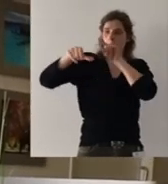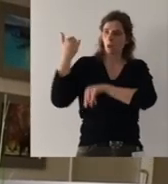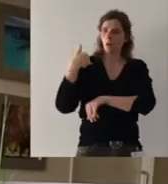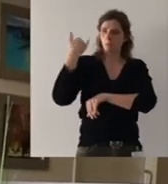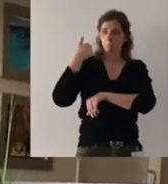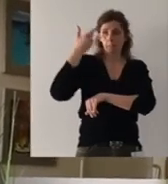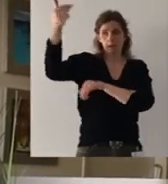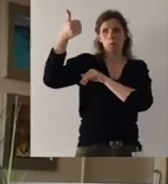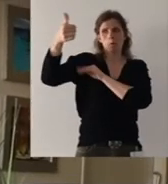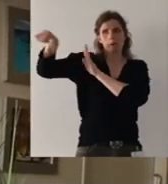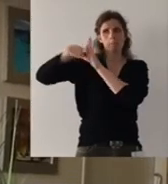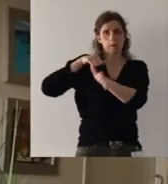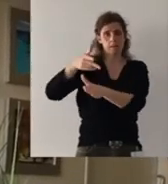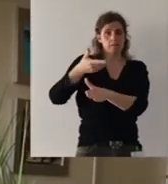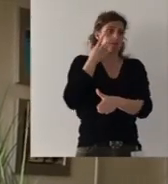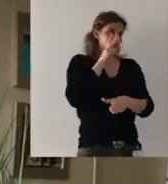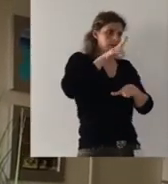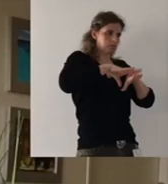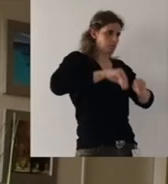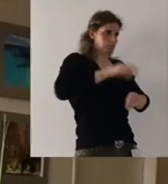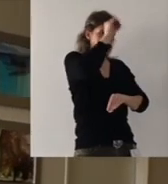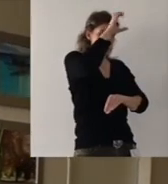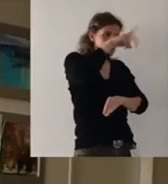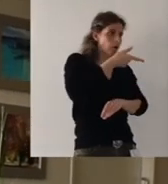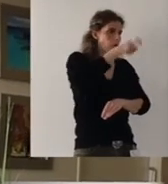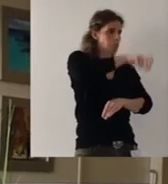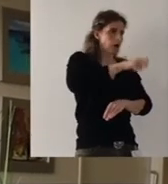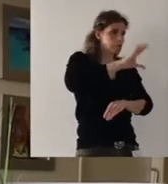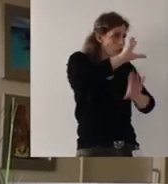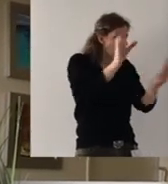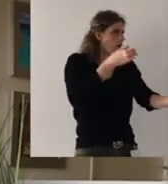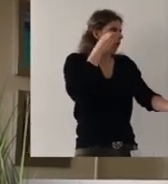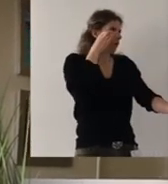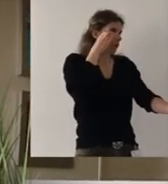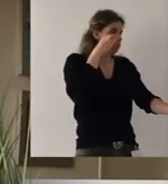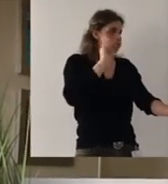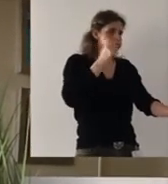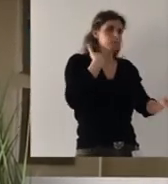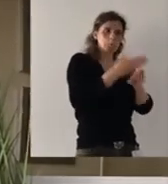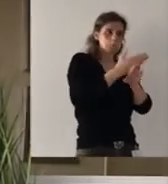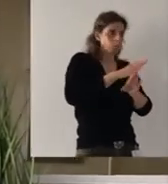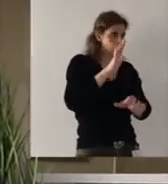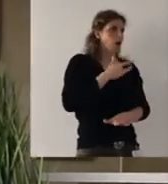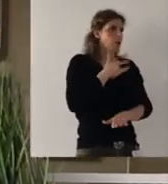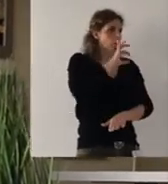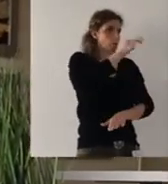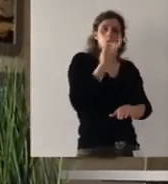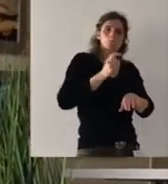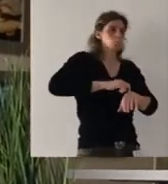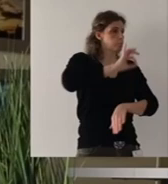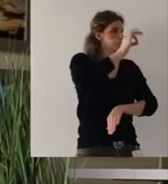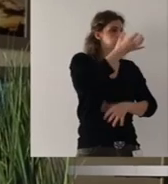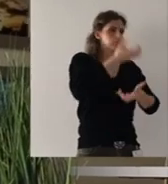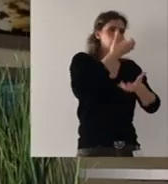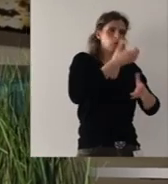personnes, mais à leurs frais. Et donc c'est vrai qu'ici à la clinique, on a trouvé des interlocuteurs vraiment ouverts à ce projet-là et qui ont dit tout de suite, bah oui, nous,